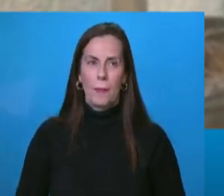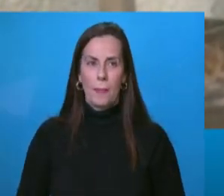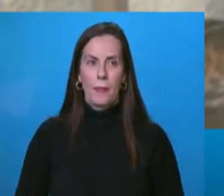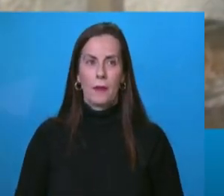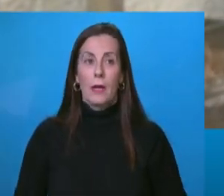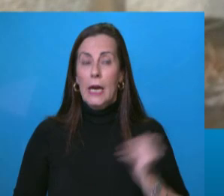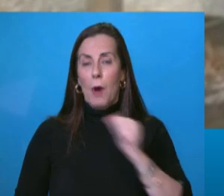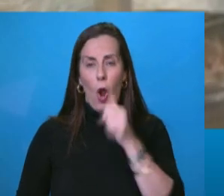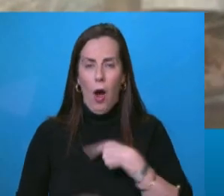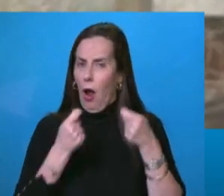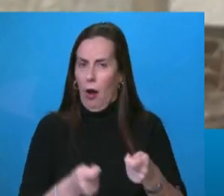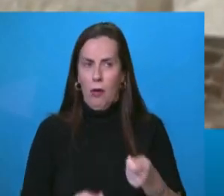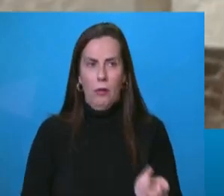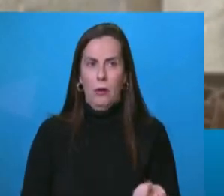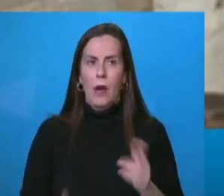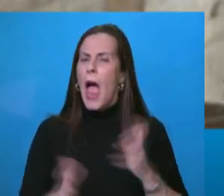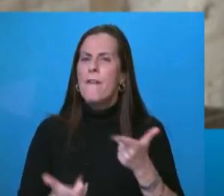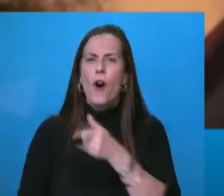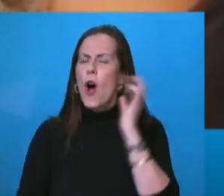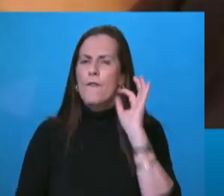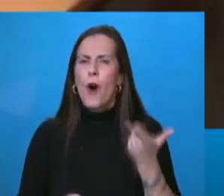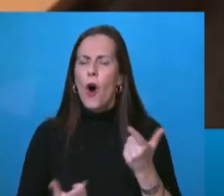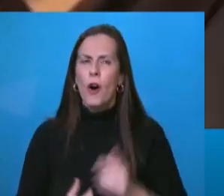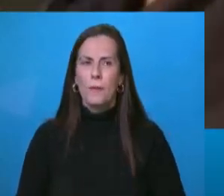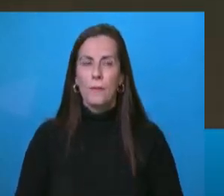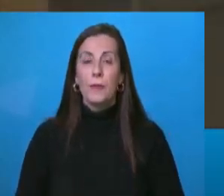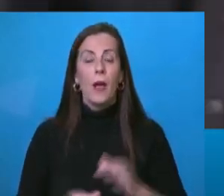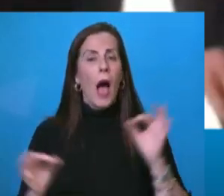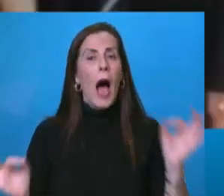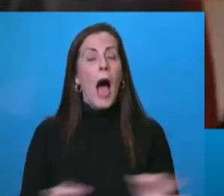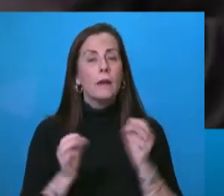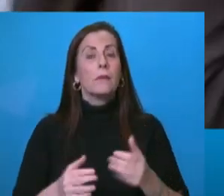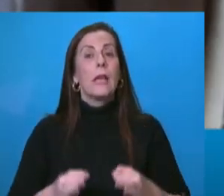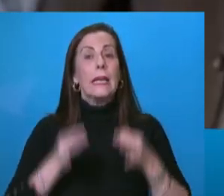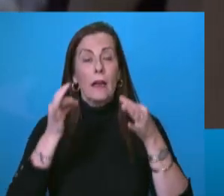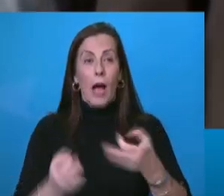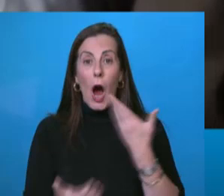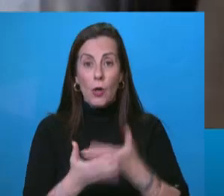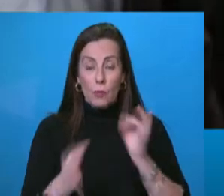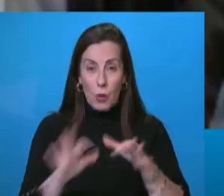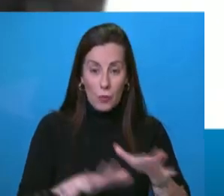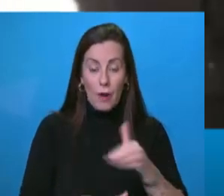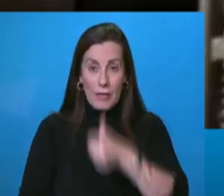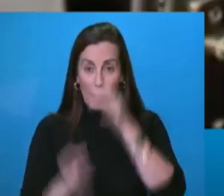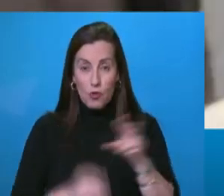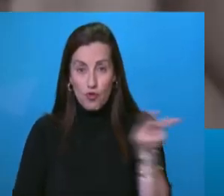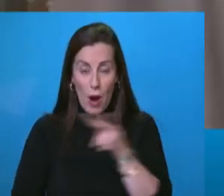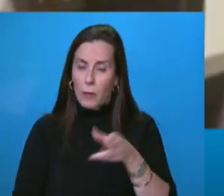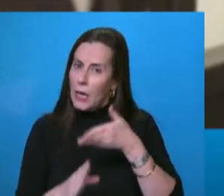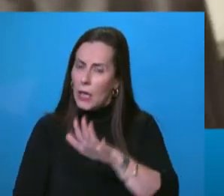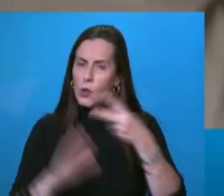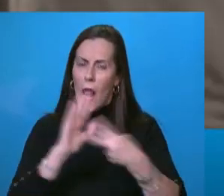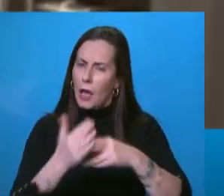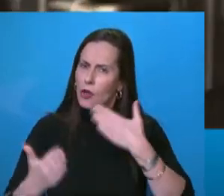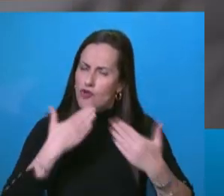האם היא לא רוצה, אז אני לא אקפיא עליה. איפה היא? הטקס נדחה. היועץ המשפטי לממשלה ושר המשפטים נכנסו לחדר